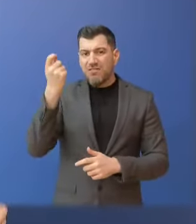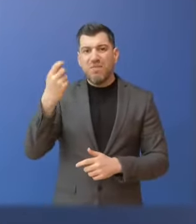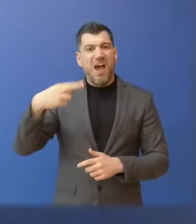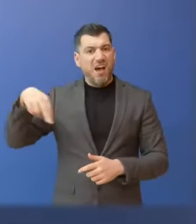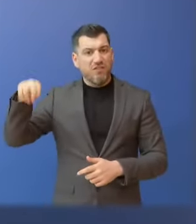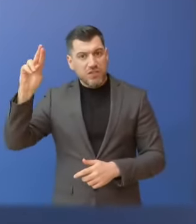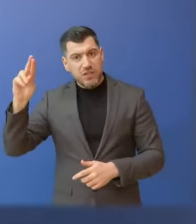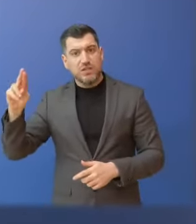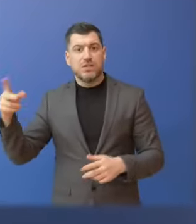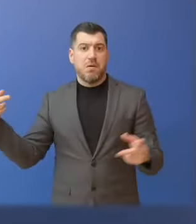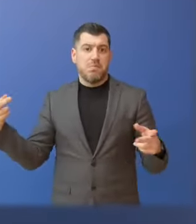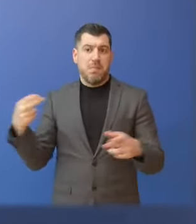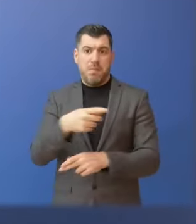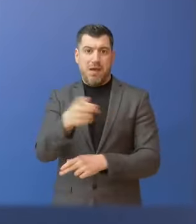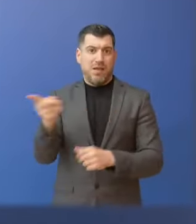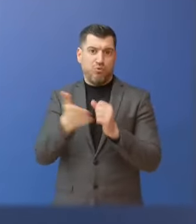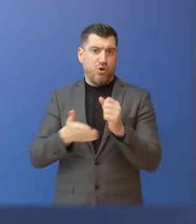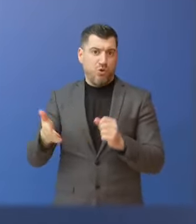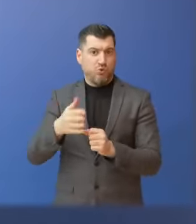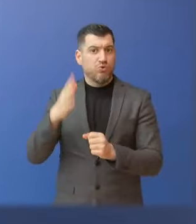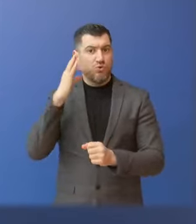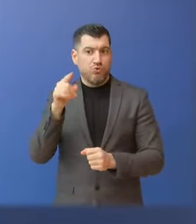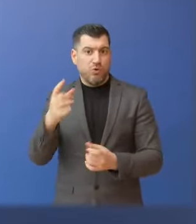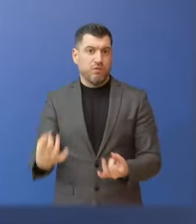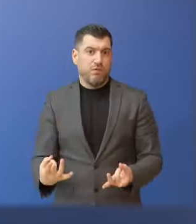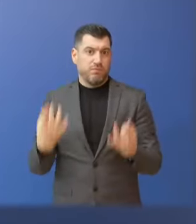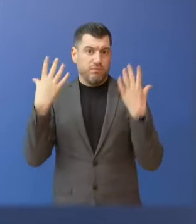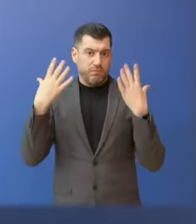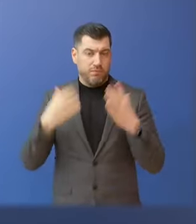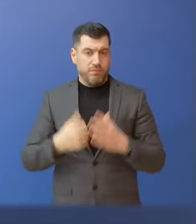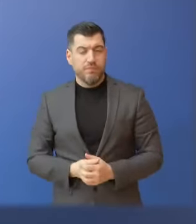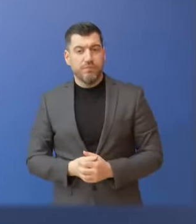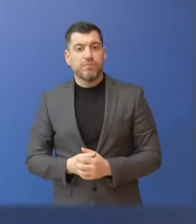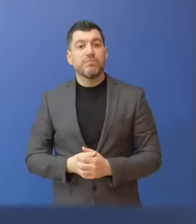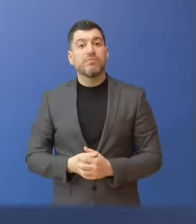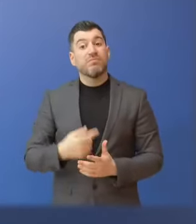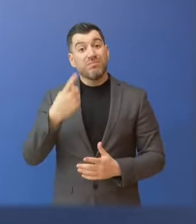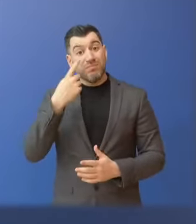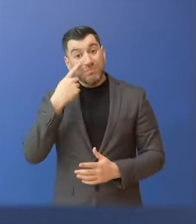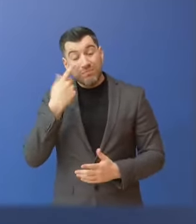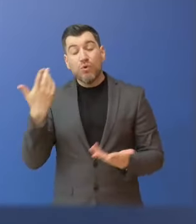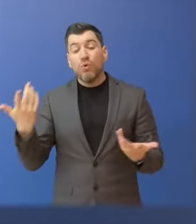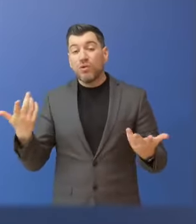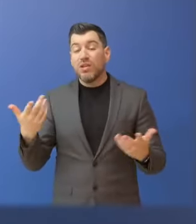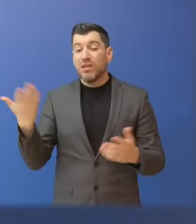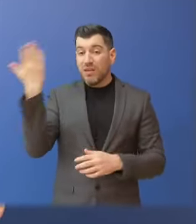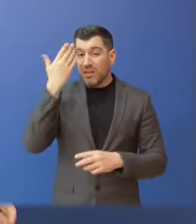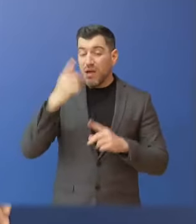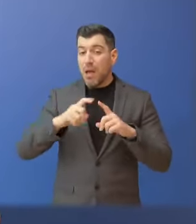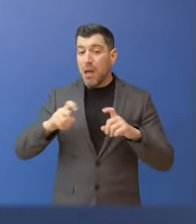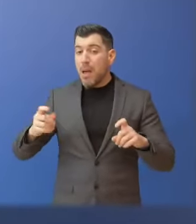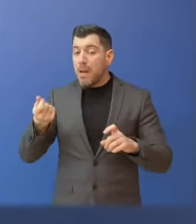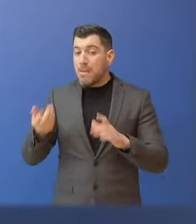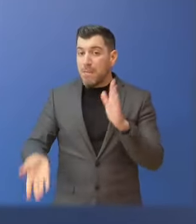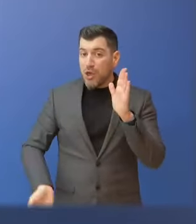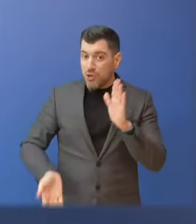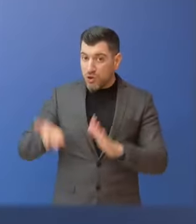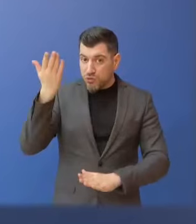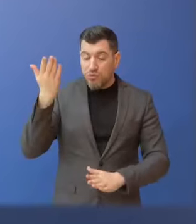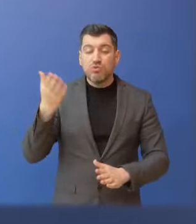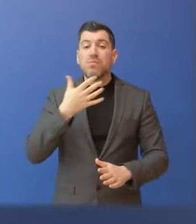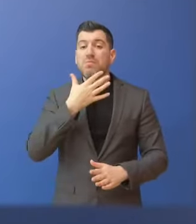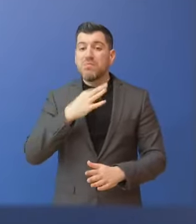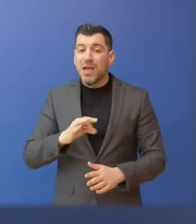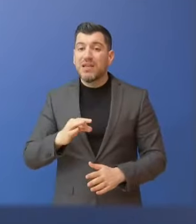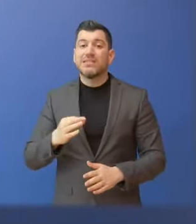τους αγρότες οι εισαγόμενες κρίσεις και η αύξηση του πληθωρισμού αυξάνουν το κόστος ζωής και το κόστος παραγωγής το ξέρουμε όλοι είναι ένα